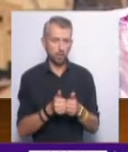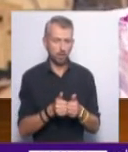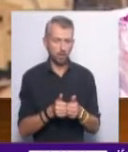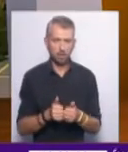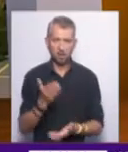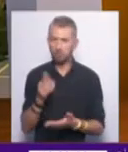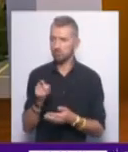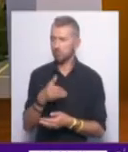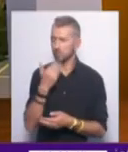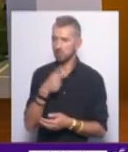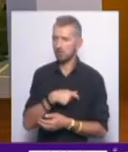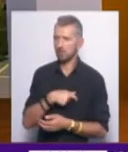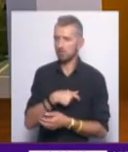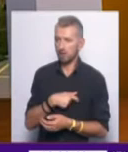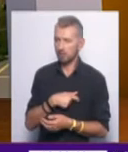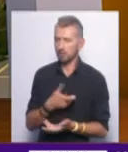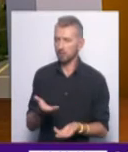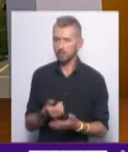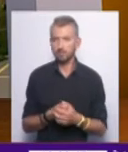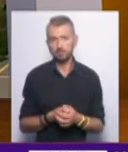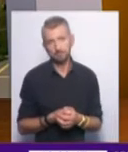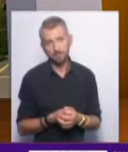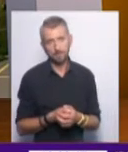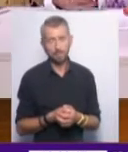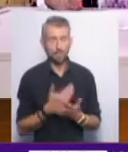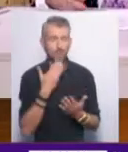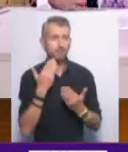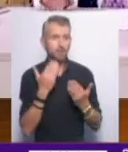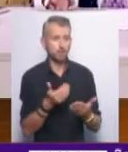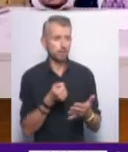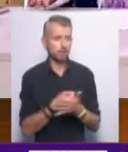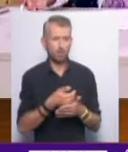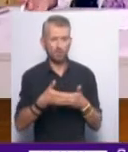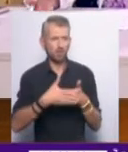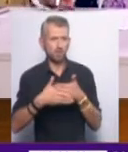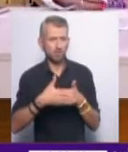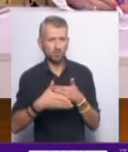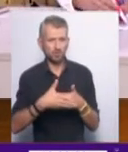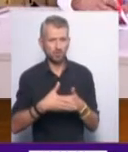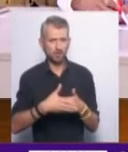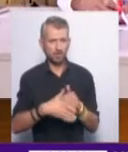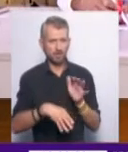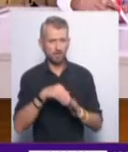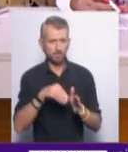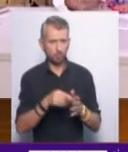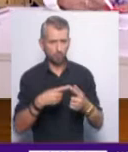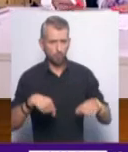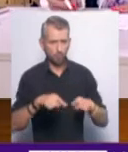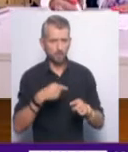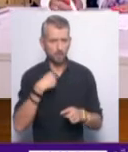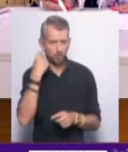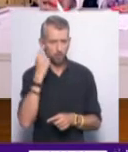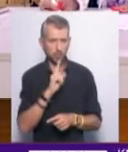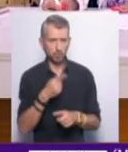там і немає депутата? Можливо, там і немає депутата. Звернутися до найближчих там у виборчому окрузі, я думаю,